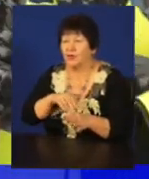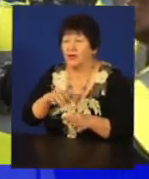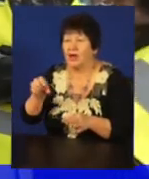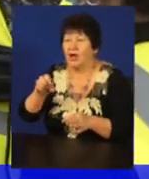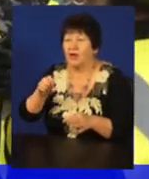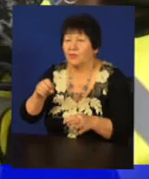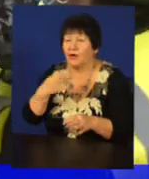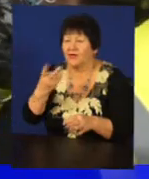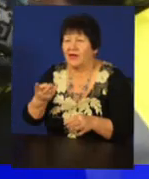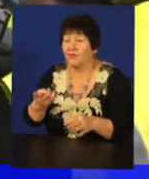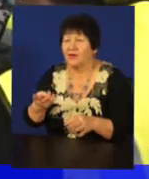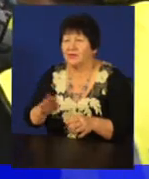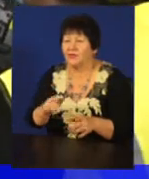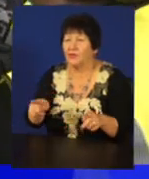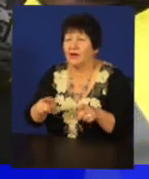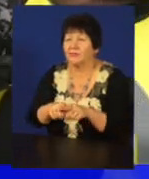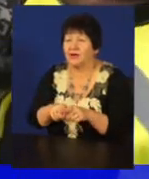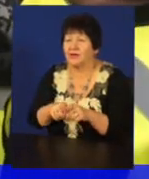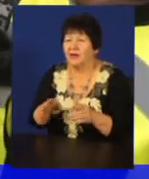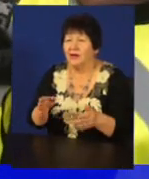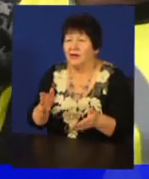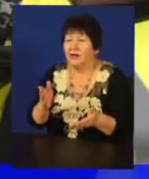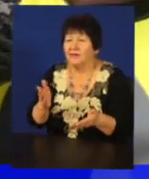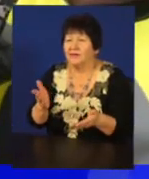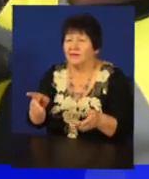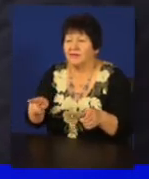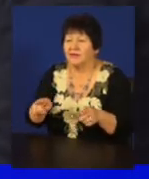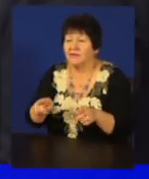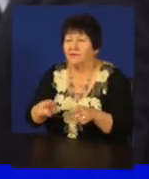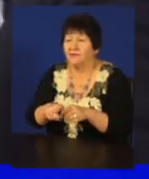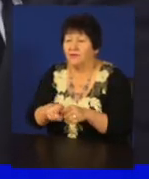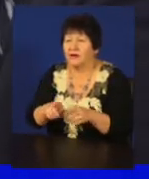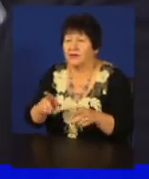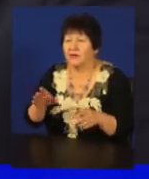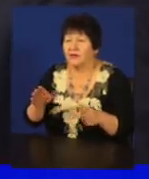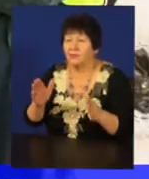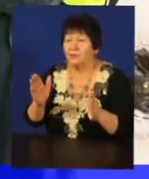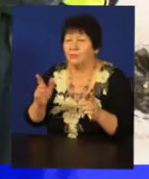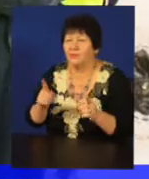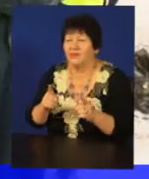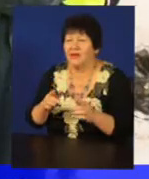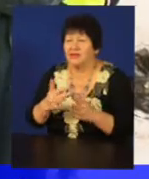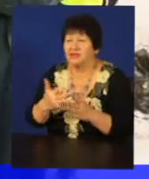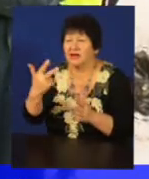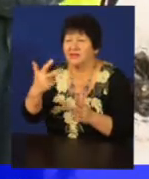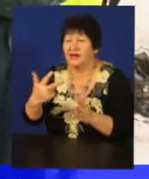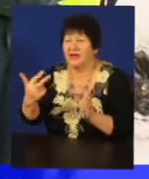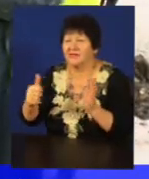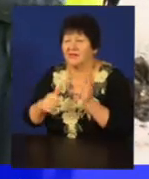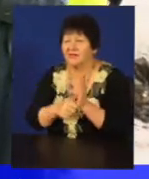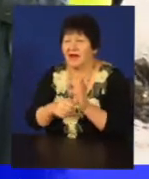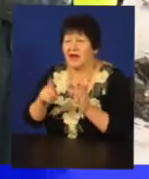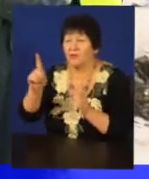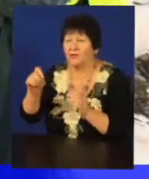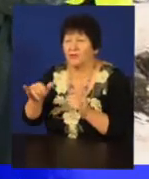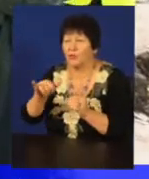exprimat îngrijorarea că, deocamdată, sunt efectuate puține branșamente a gospodăriilor casnice, circa 30%, ori